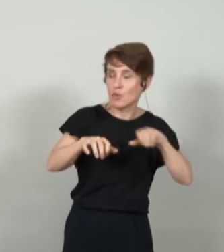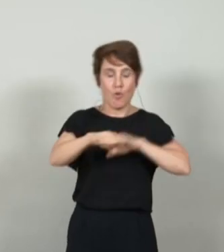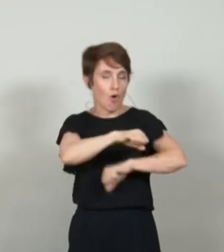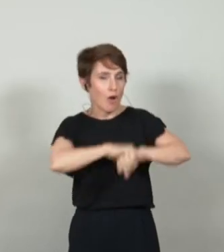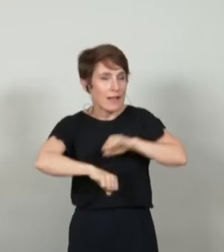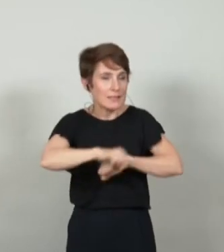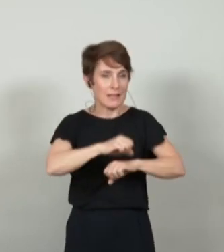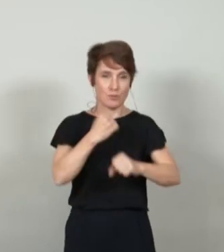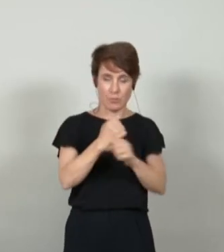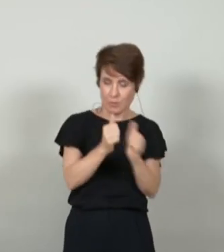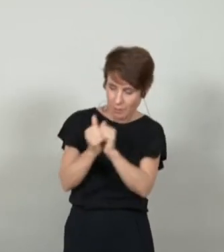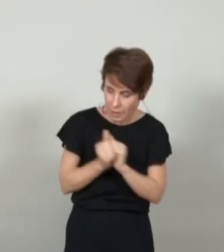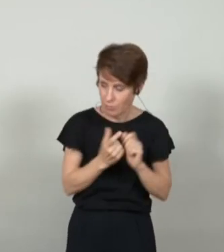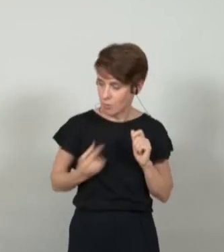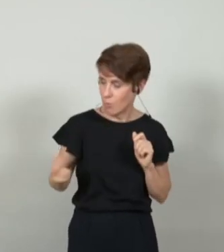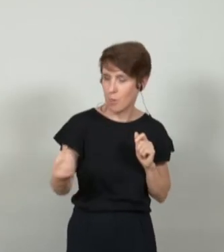coopérations